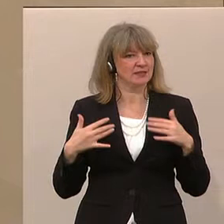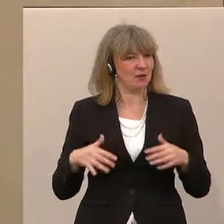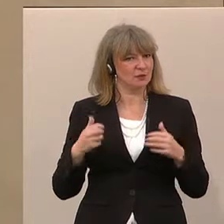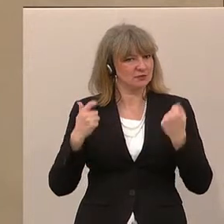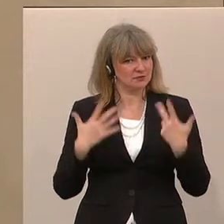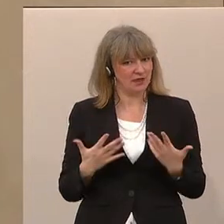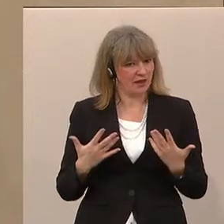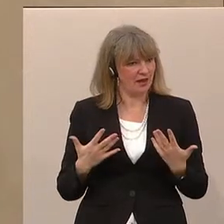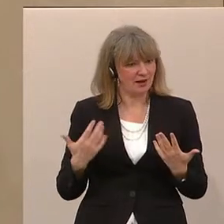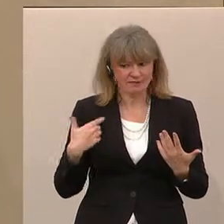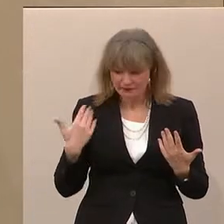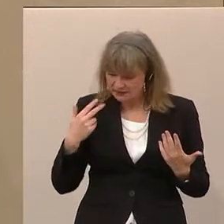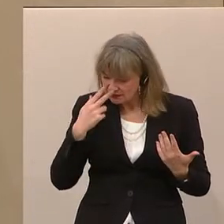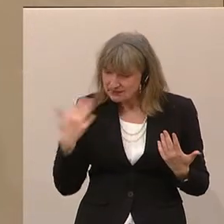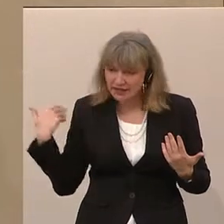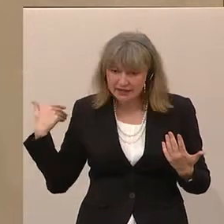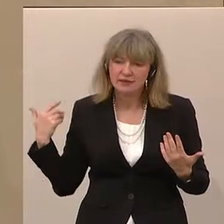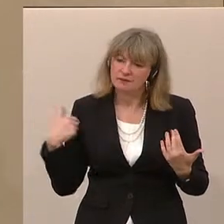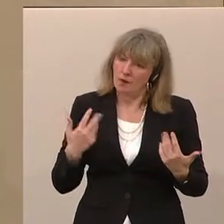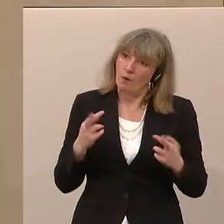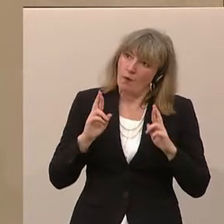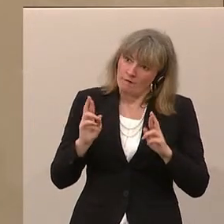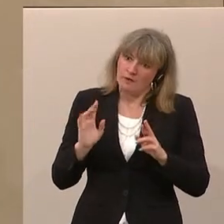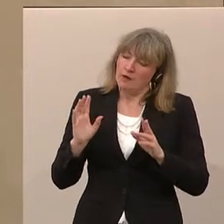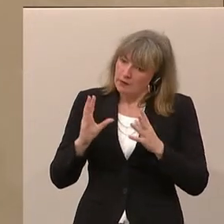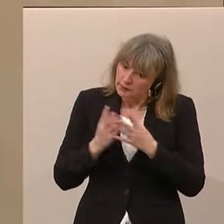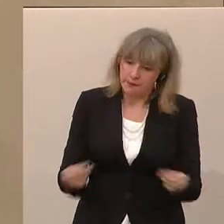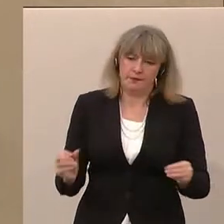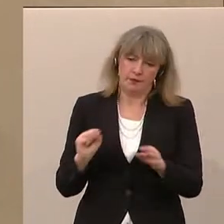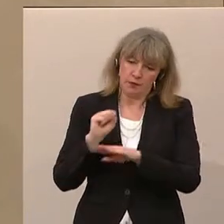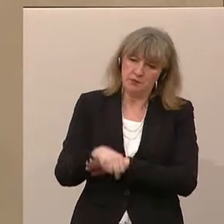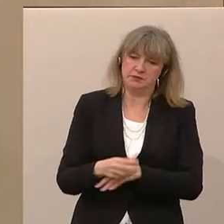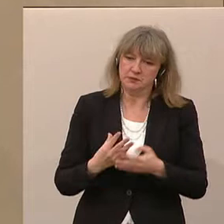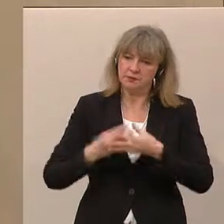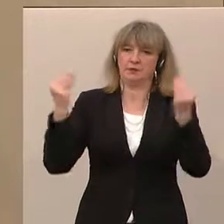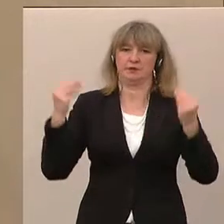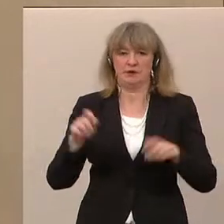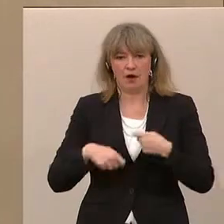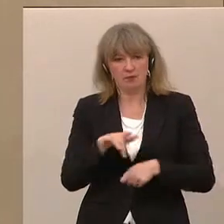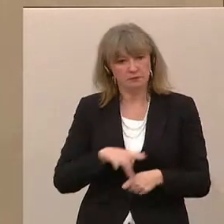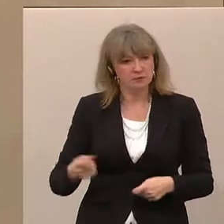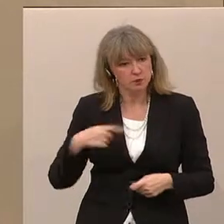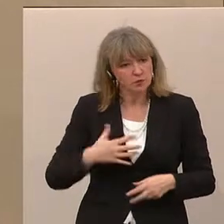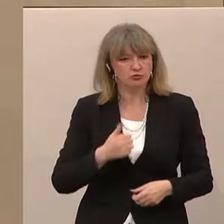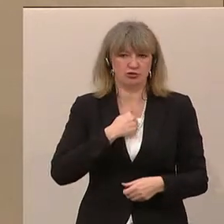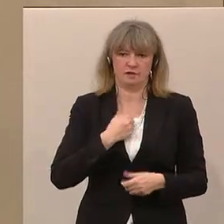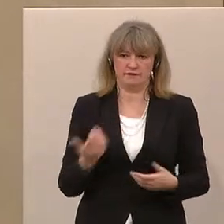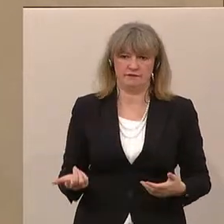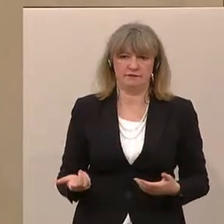erleben mussten, auch hoffentlich überwinden wird können, im positiven Sinn Arbeitsplätze zu schaffen, die